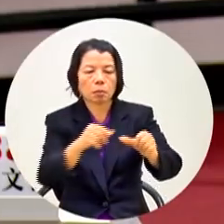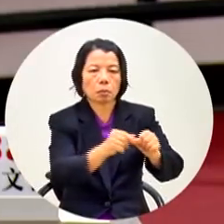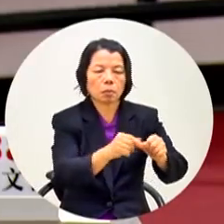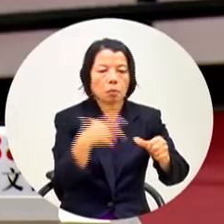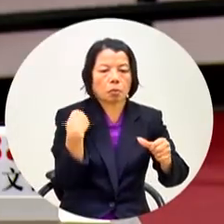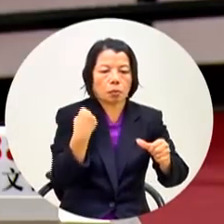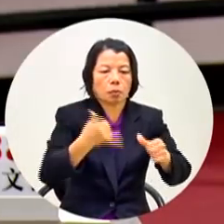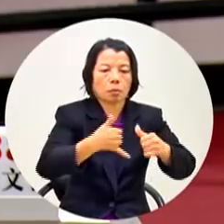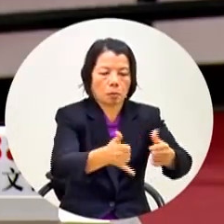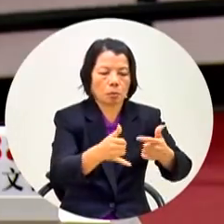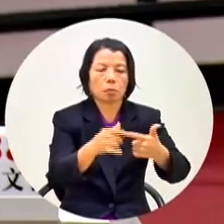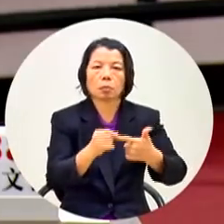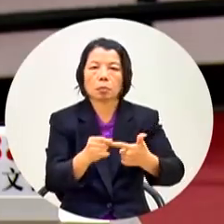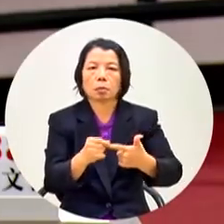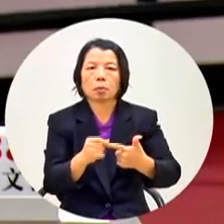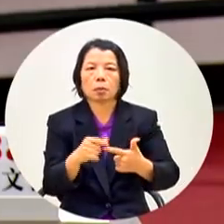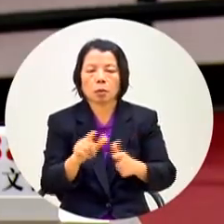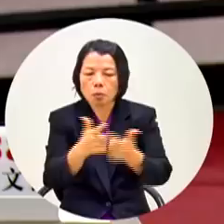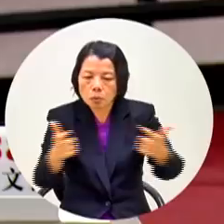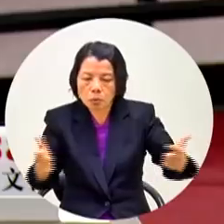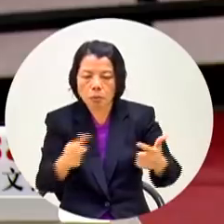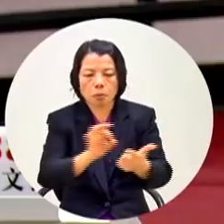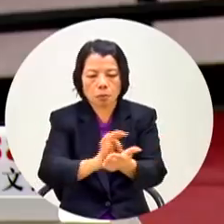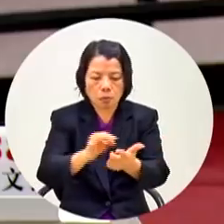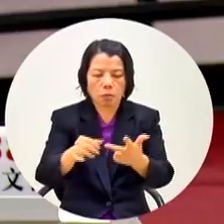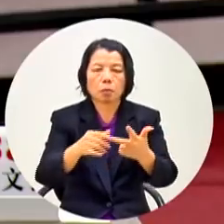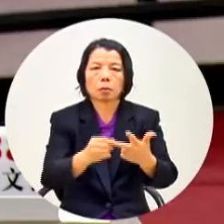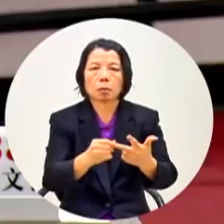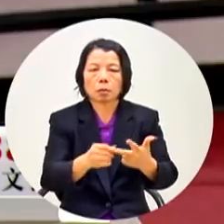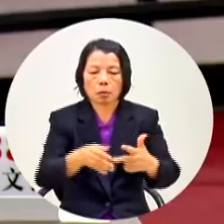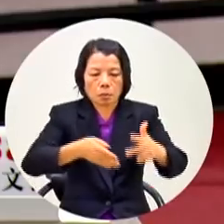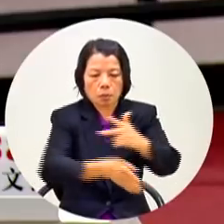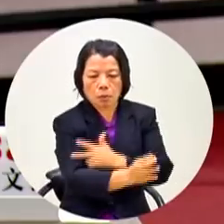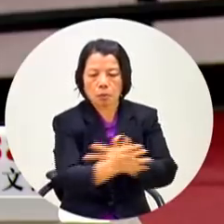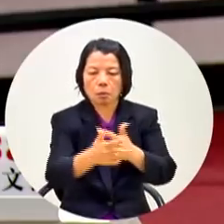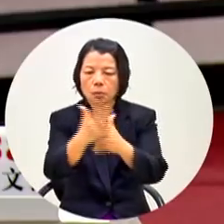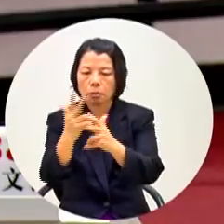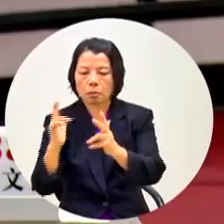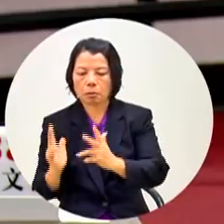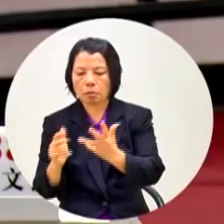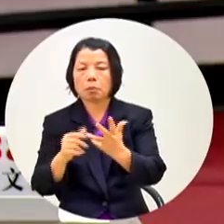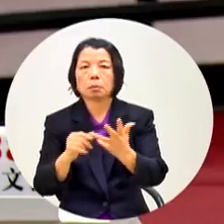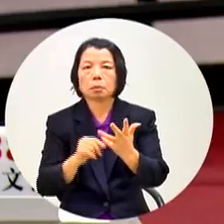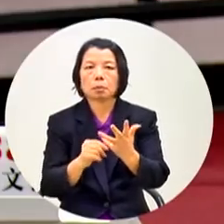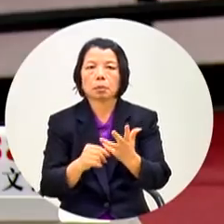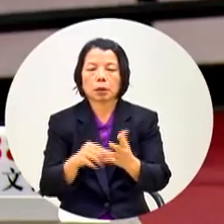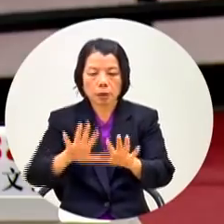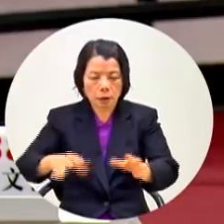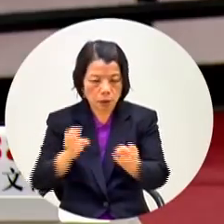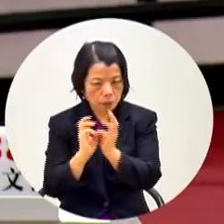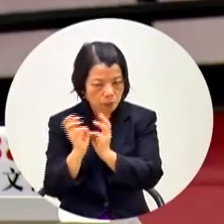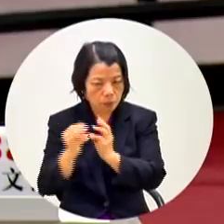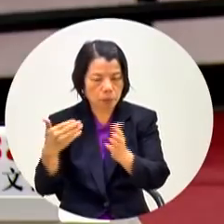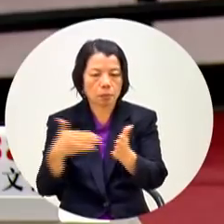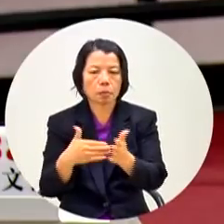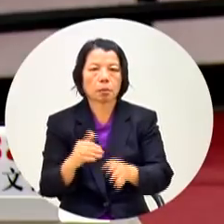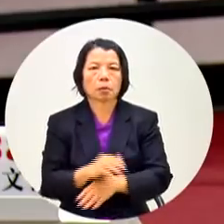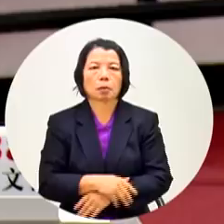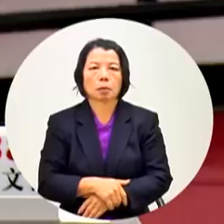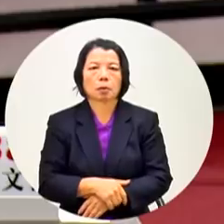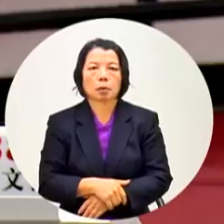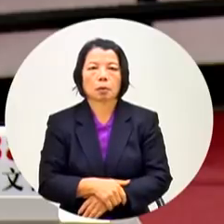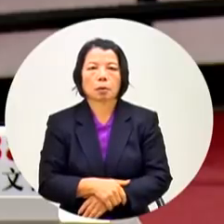三个在地下高架，坦白讲我们当然还是分析啊，相对它的可行性比较后面，也不是说不可行，比较后面、